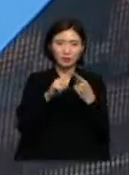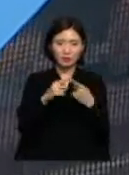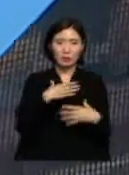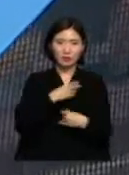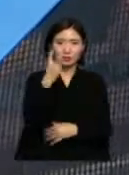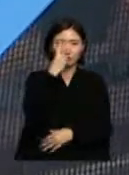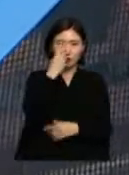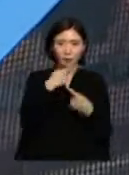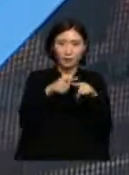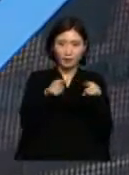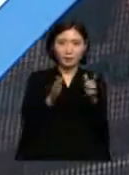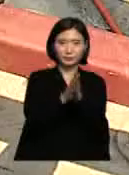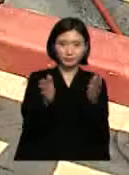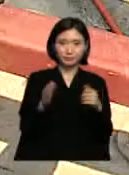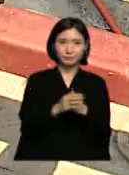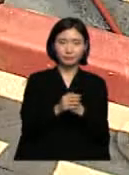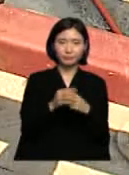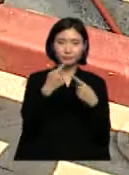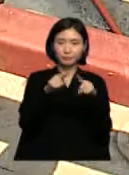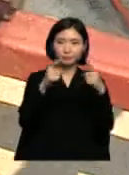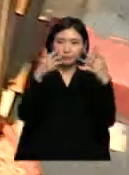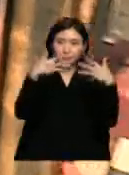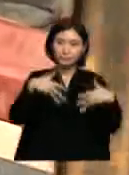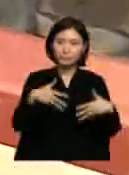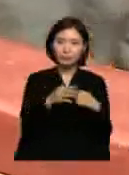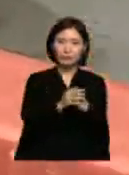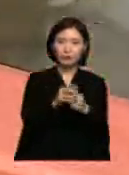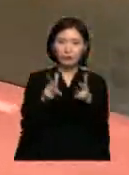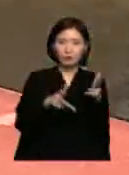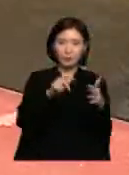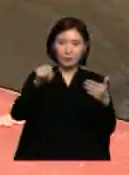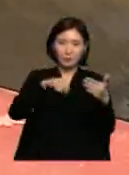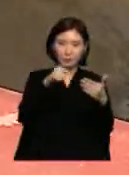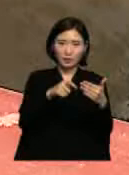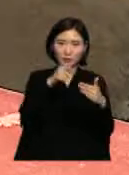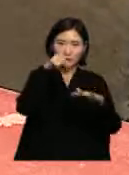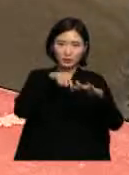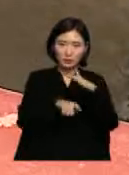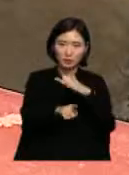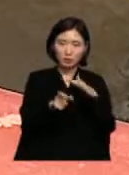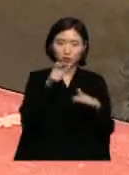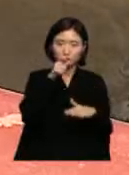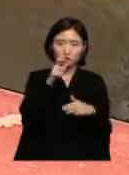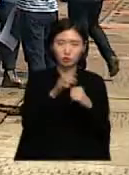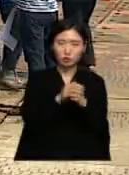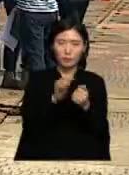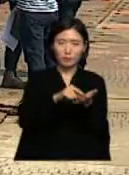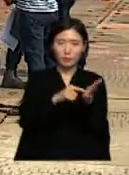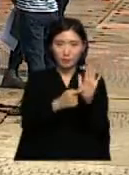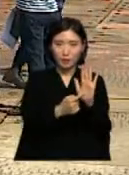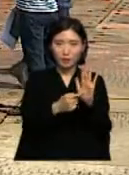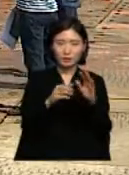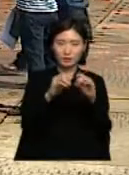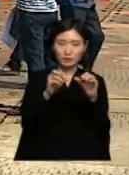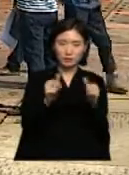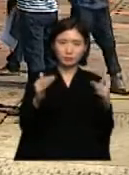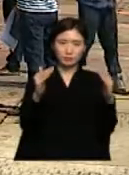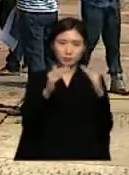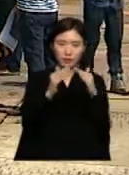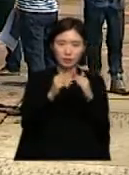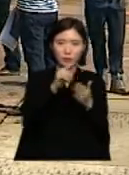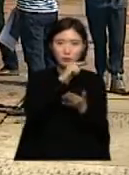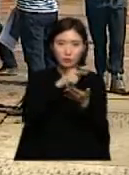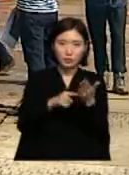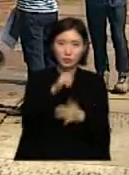평가를 내립니다. 평가 항목으로는 공사장 내 지하수가 유출되지는 않았는지, 흙막이 손상되지는